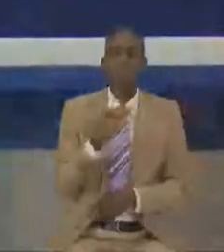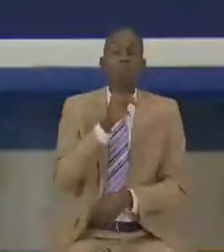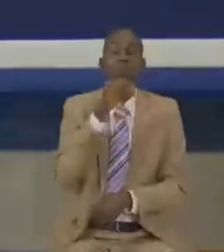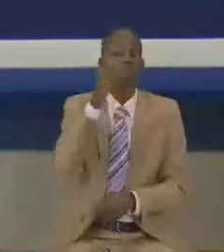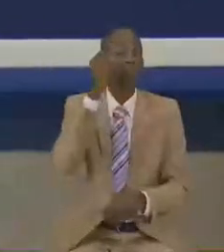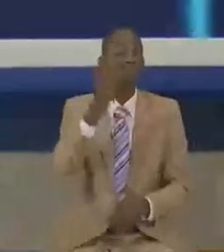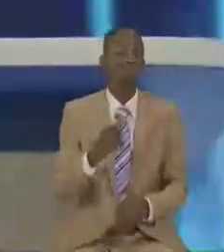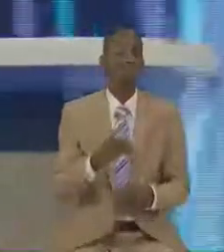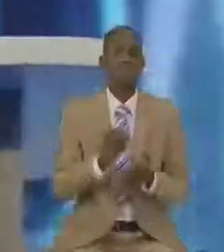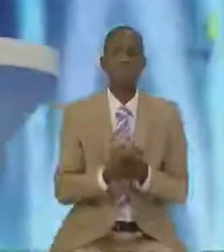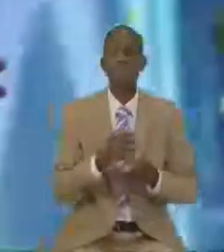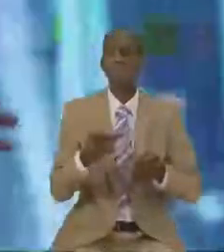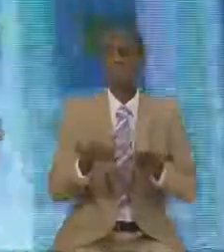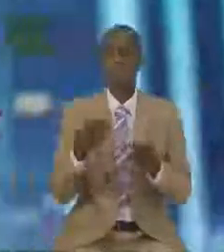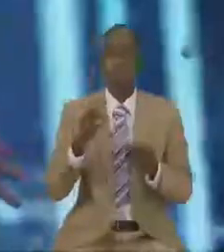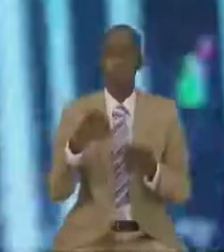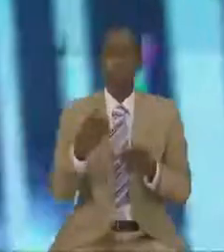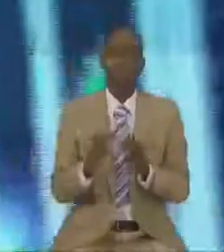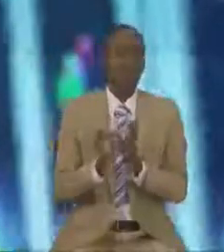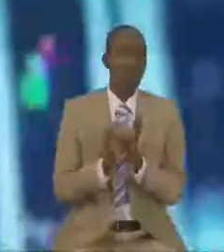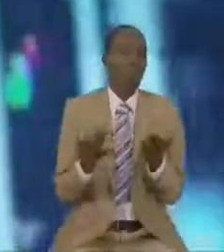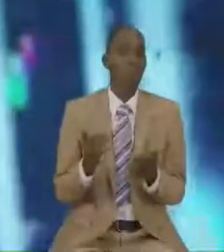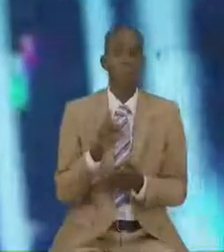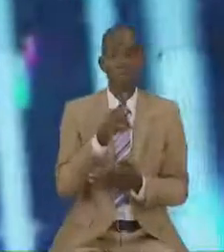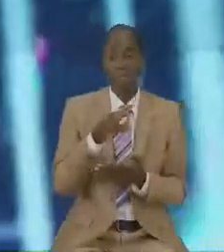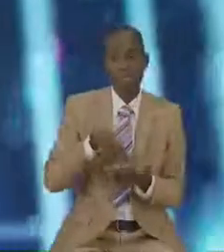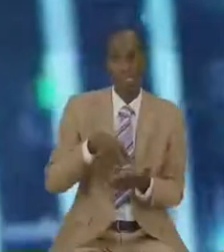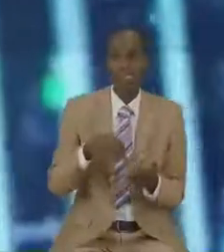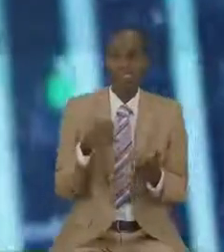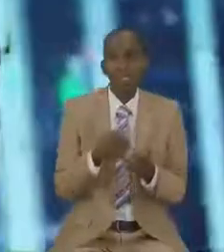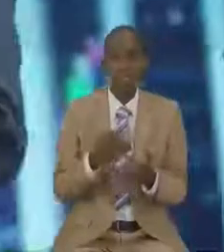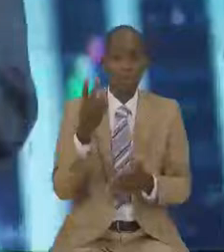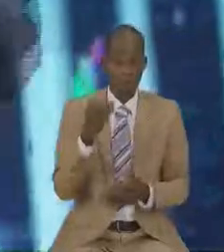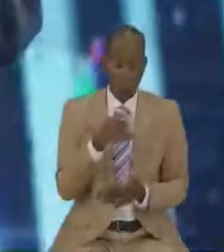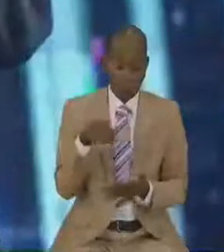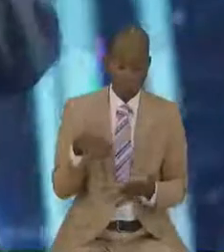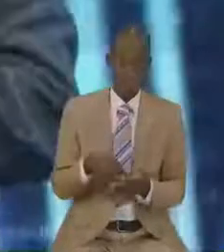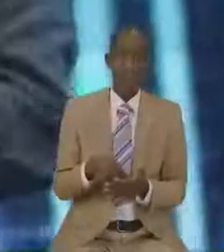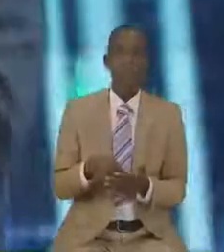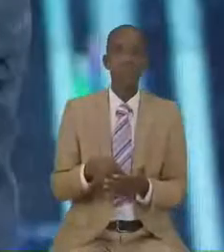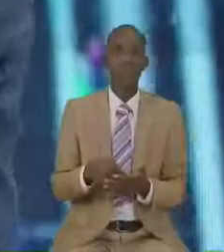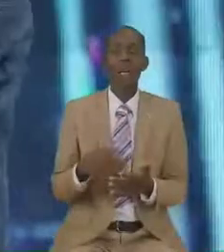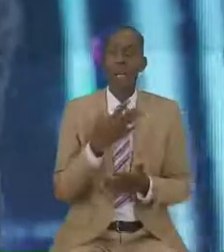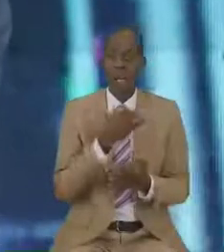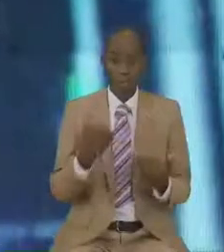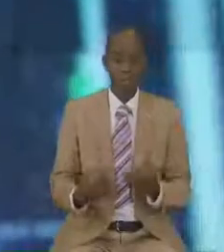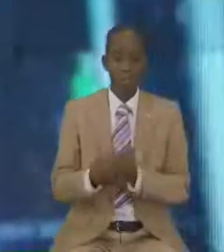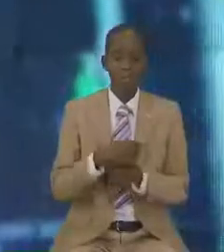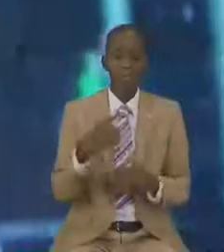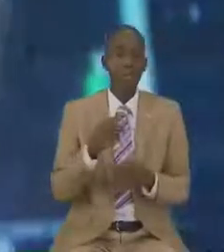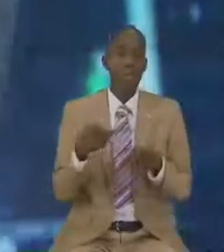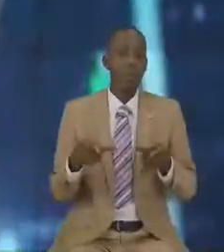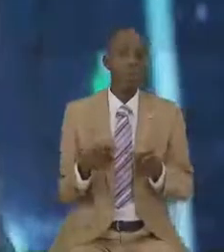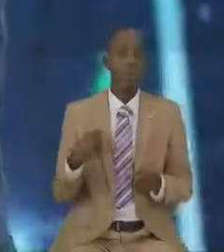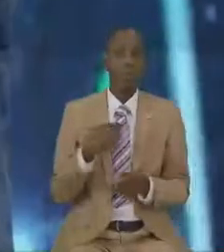sa vie. Il ne savait pas. Il ne comprenait même pas. Le passage de l'Écriture qu'il lisait était celui-ci. Et